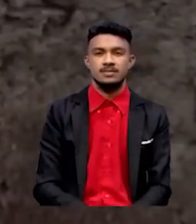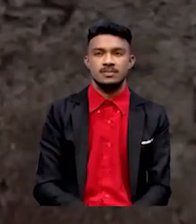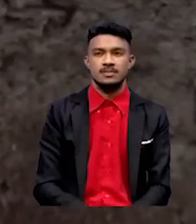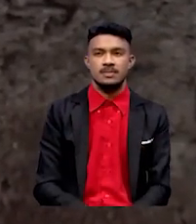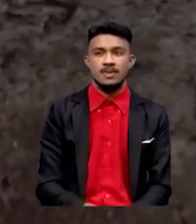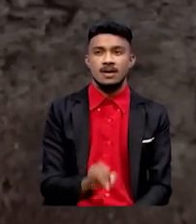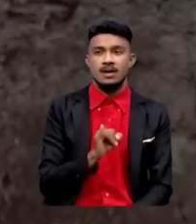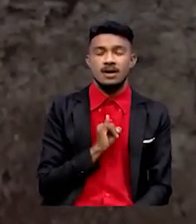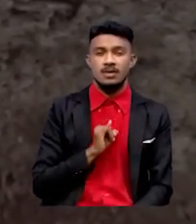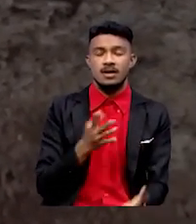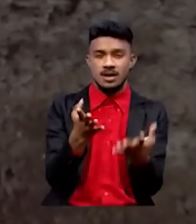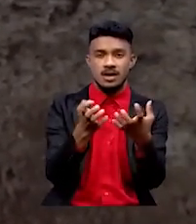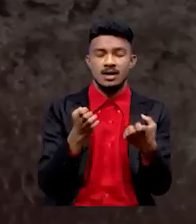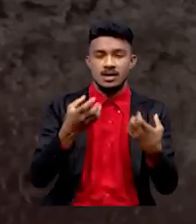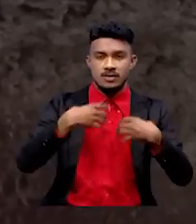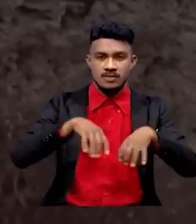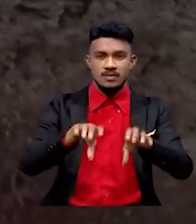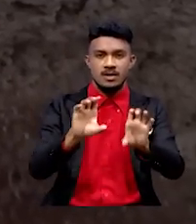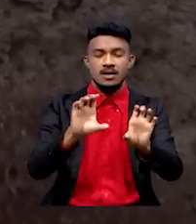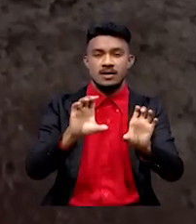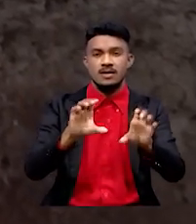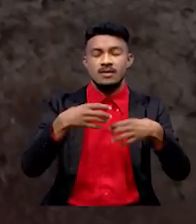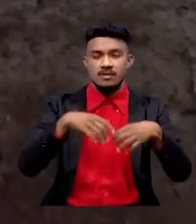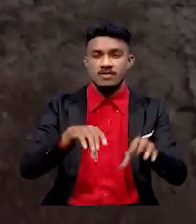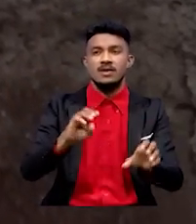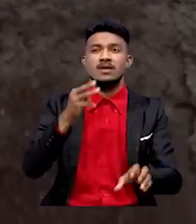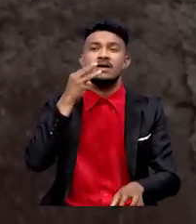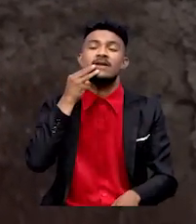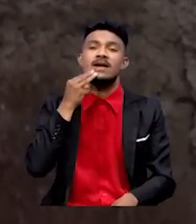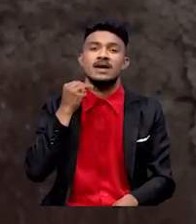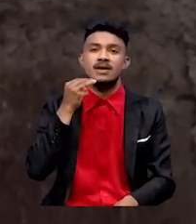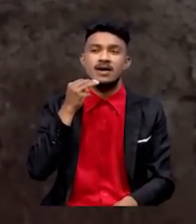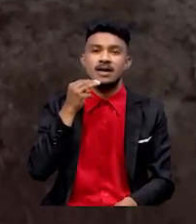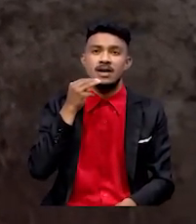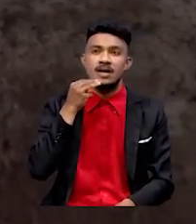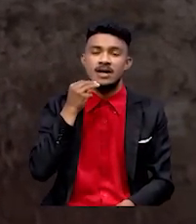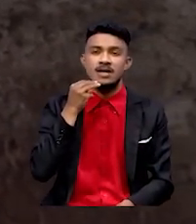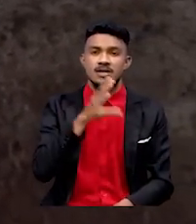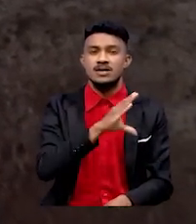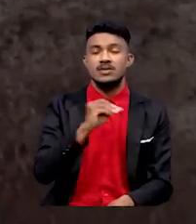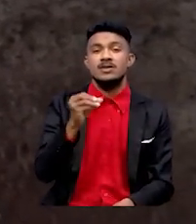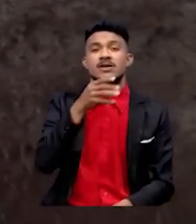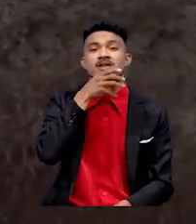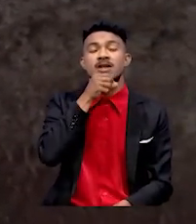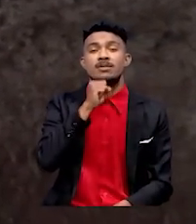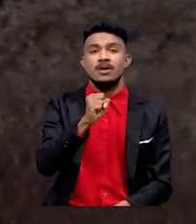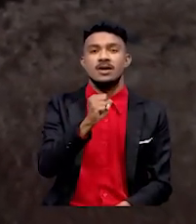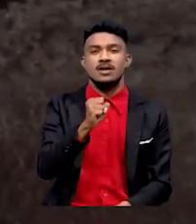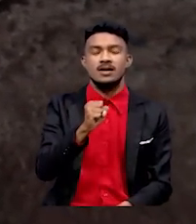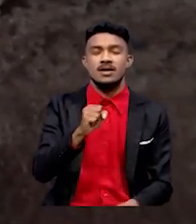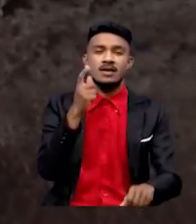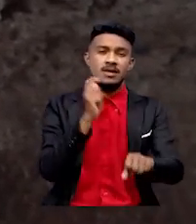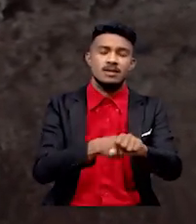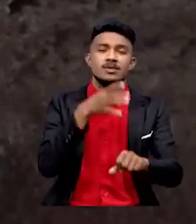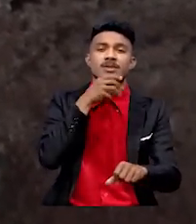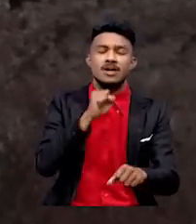hawa karko satu fa, fan has, fan jambua, saburaka, asa tempo saburaka iya